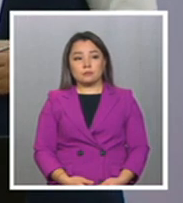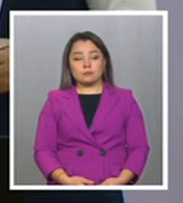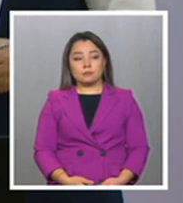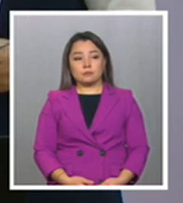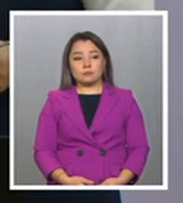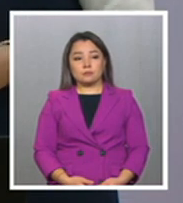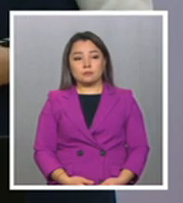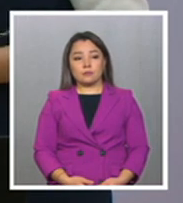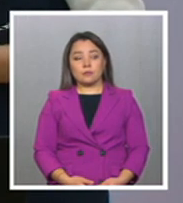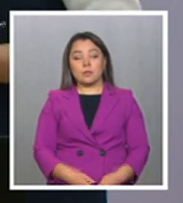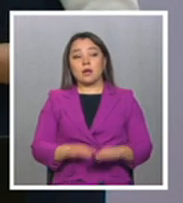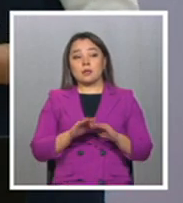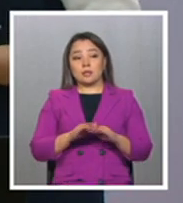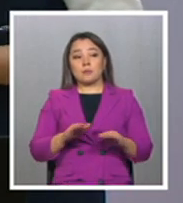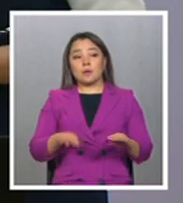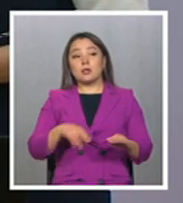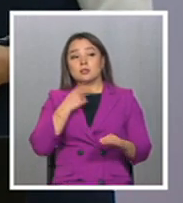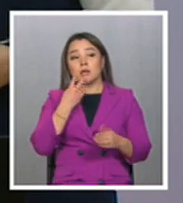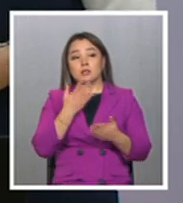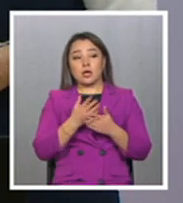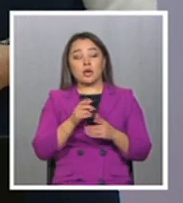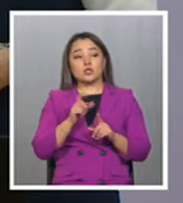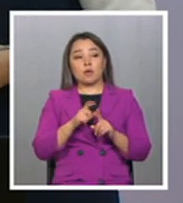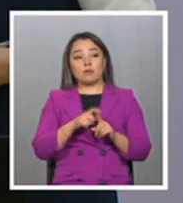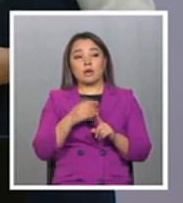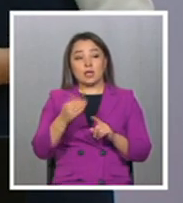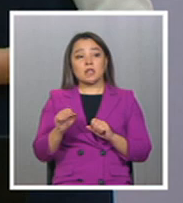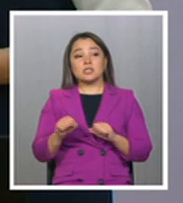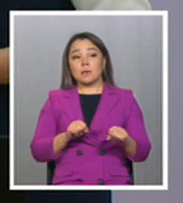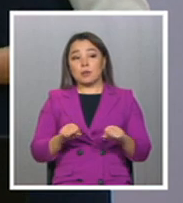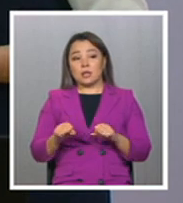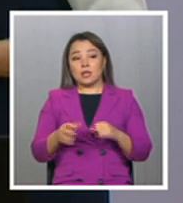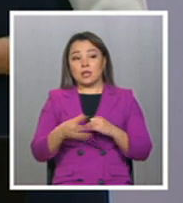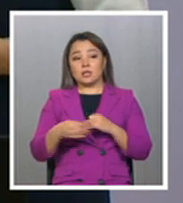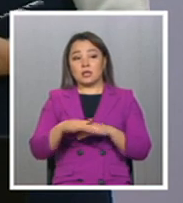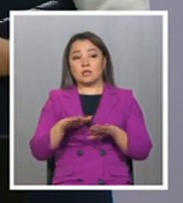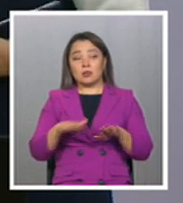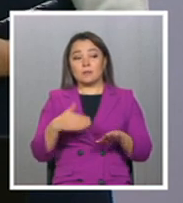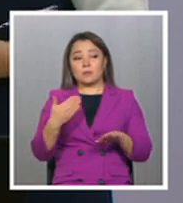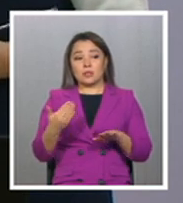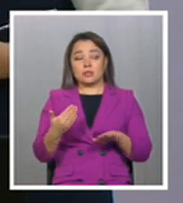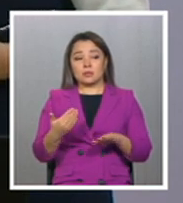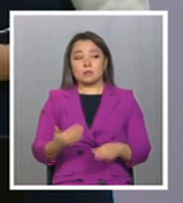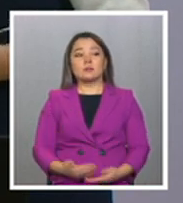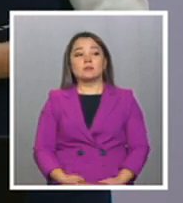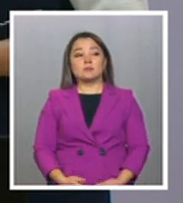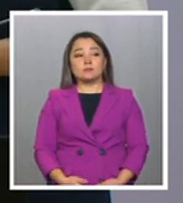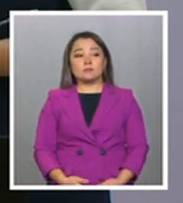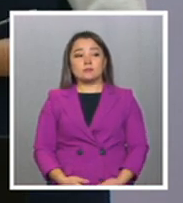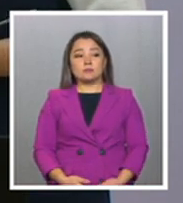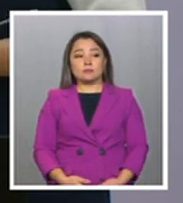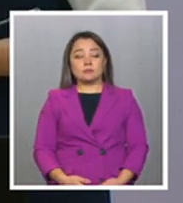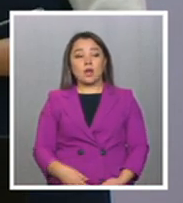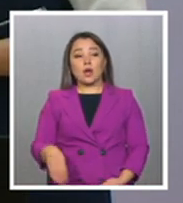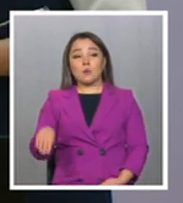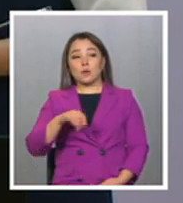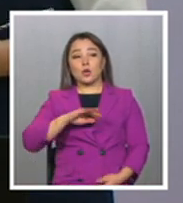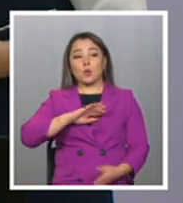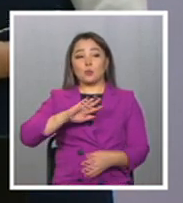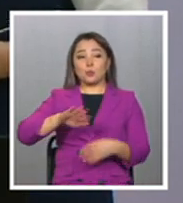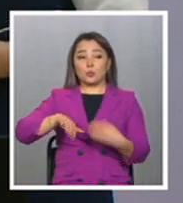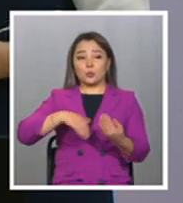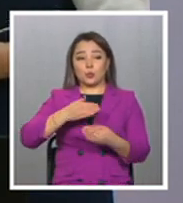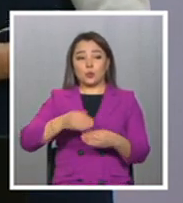Ребята, давайте обратимся к словарю. Землетрясение – это жерсілкінсі, песчаная буря